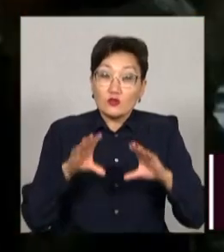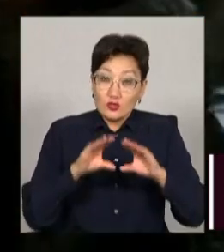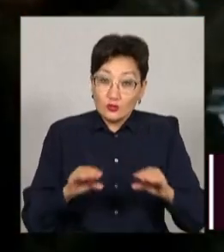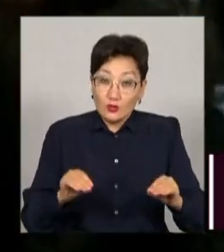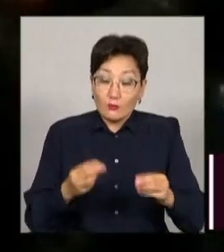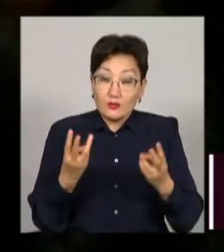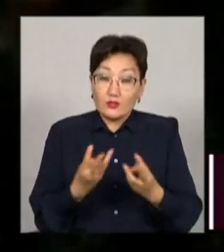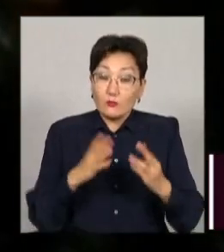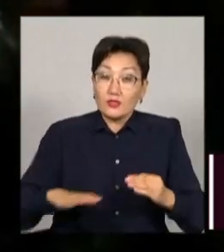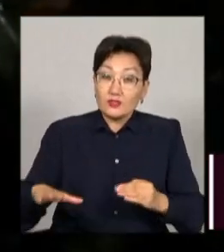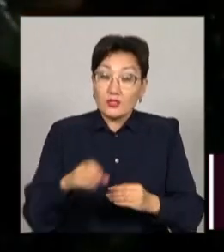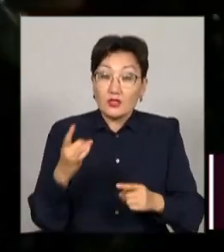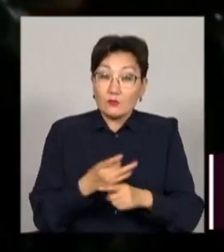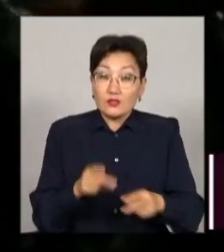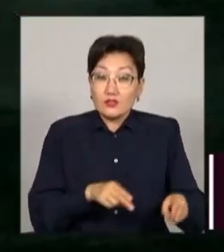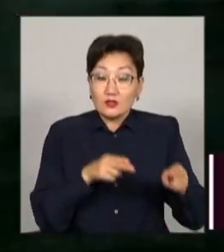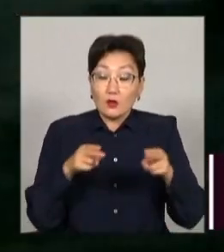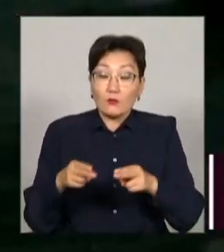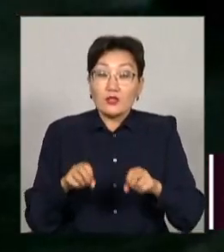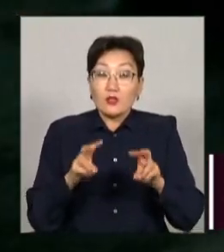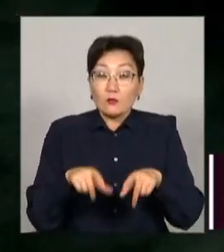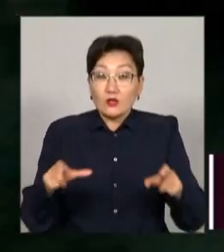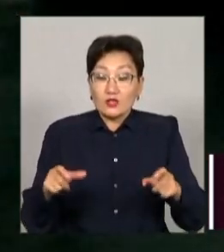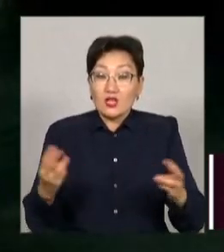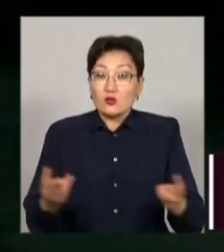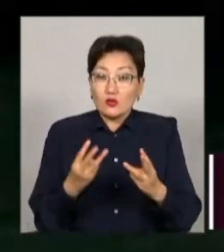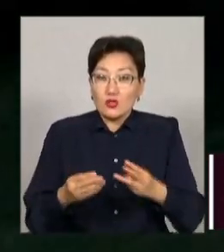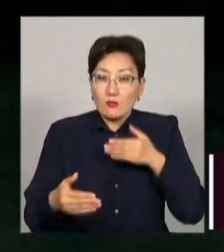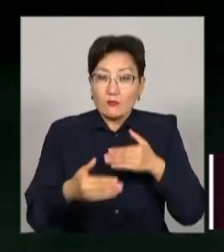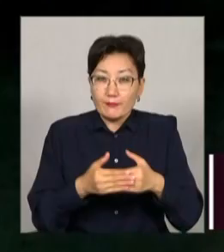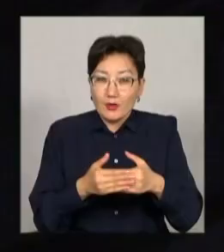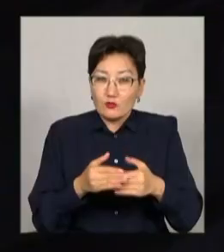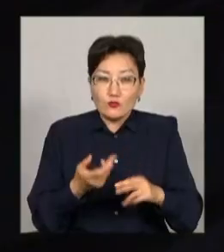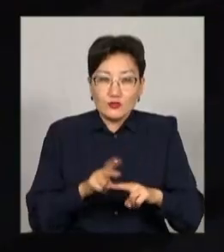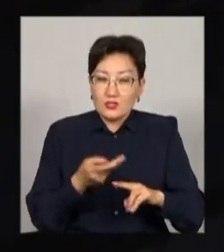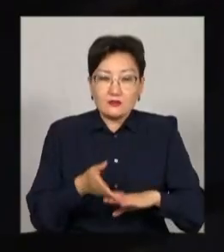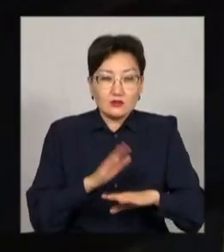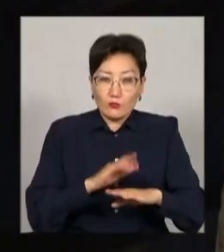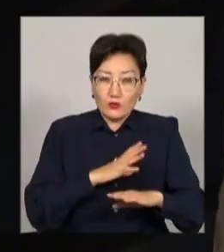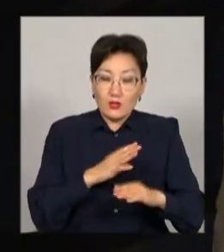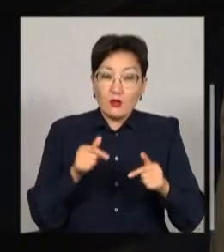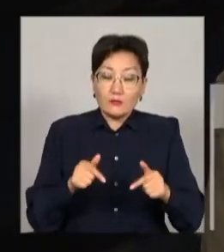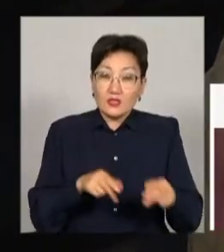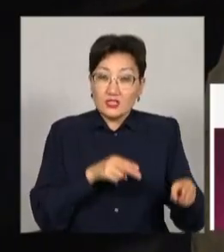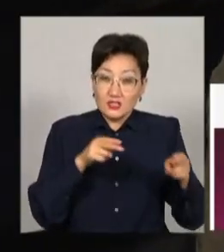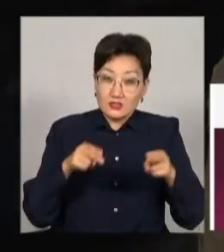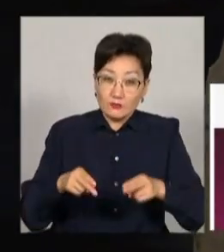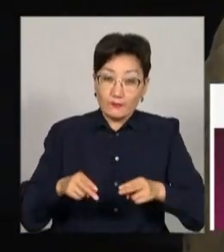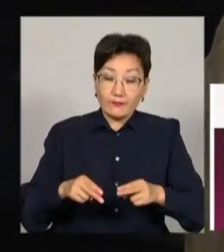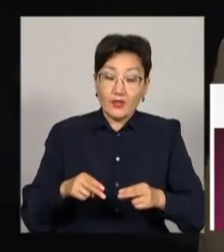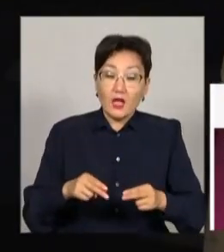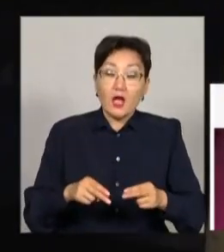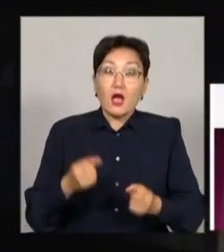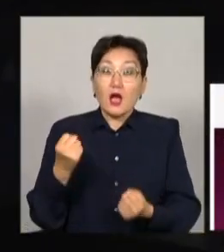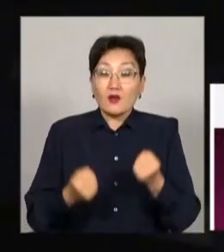Өрт аумағына алғаш келген қызметкер қызыл жалынға жақындаудың өзі мұң болды деп отыр. Келген кезде мына жерде